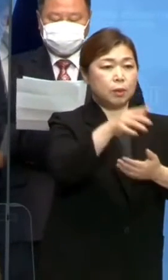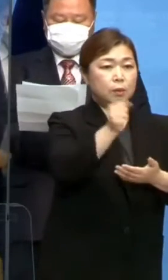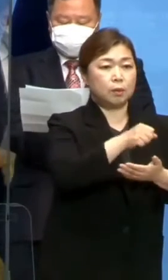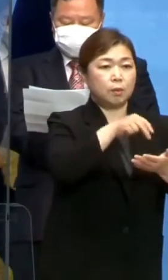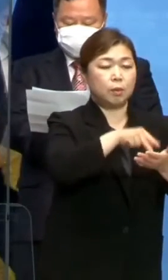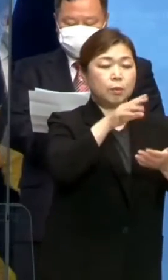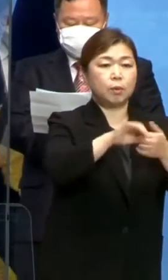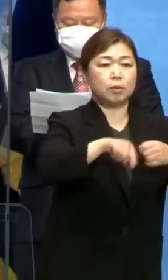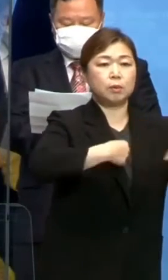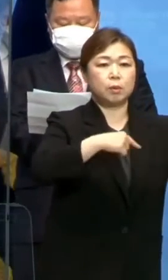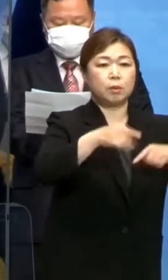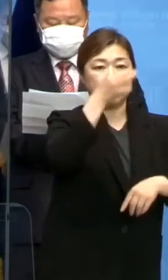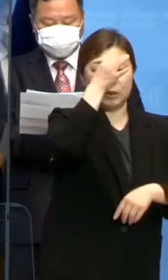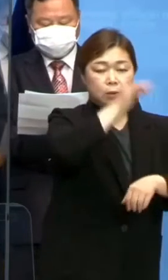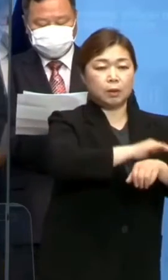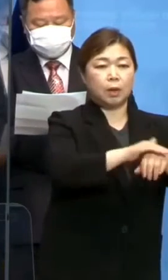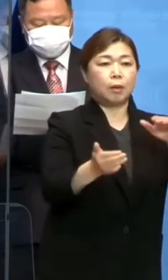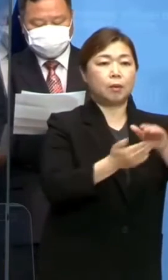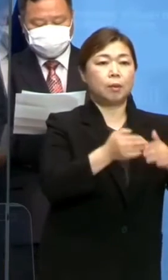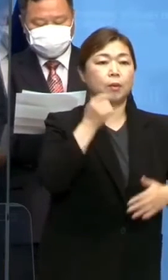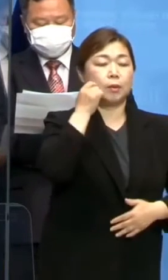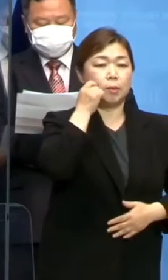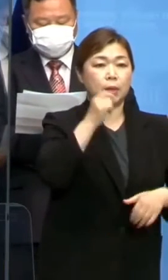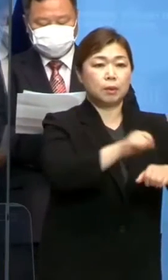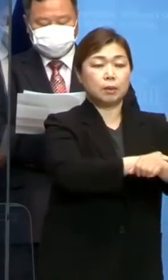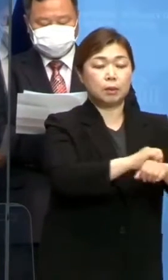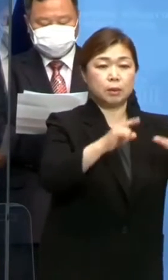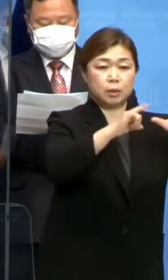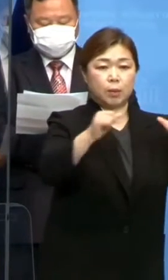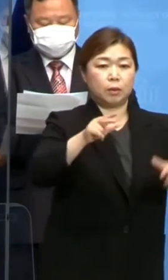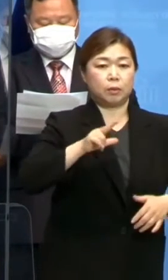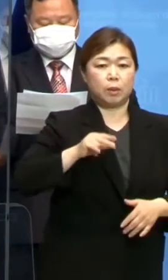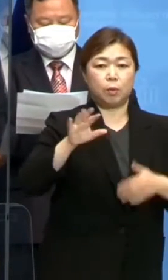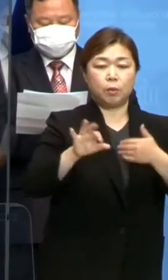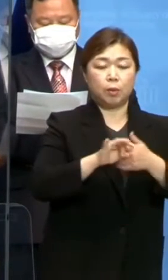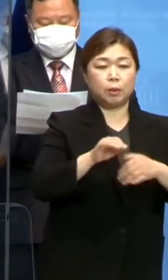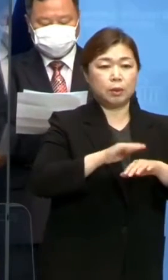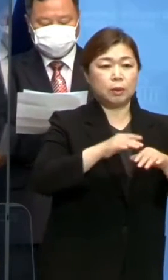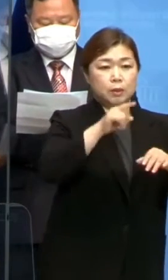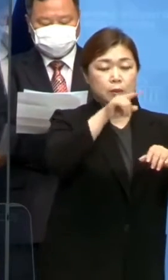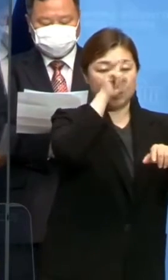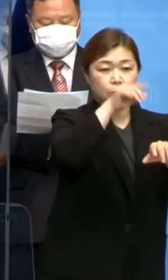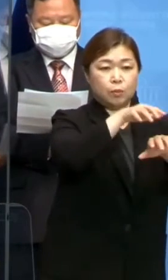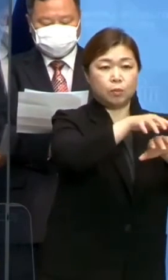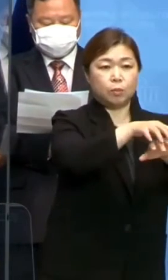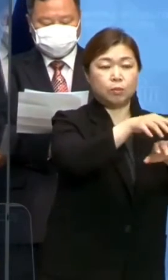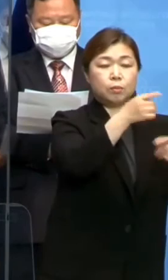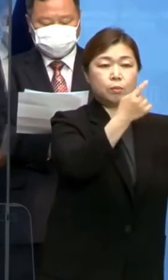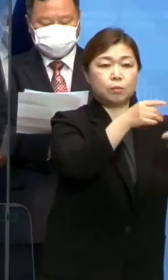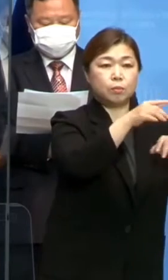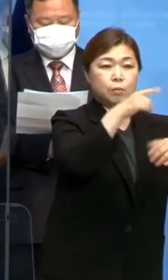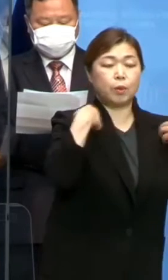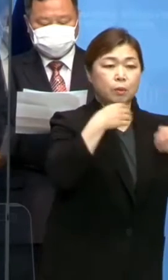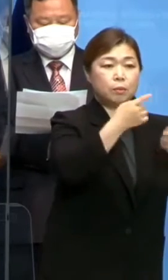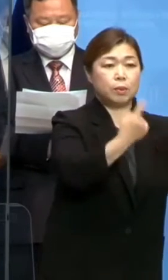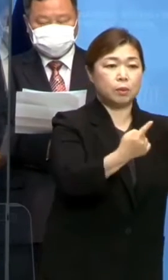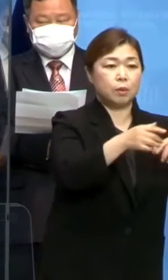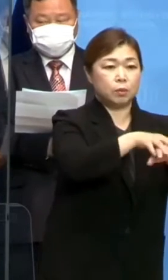다하고 있지 못합니다 특히 지방에는 집행 기관에 비해 조직 권한 등의 취약해